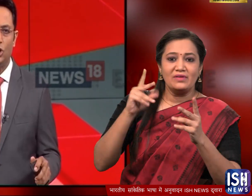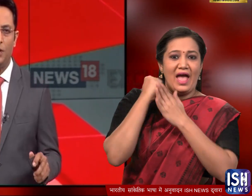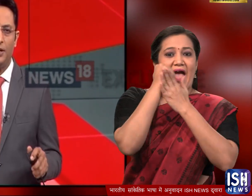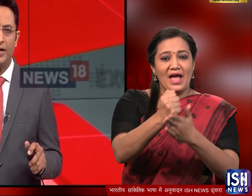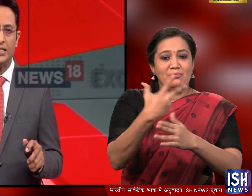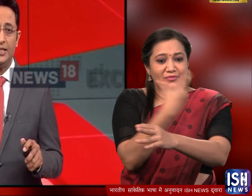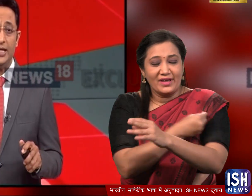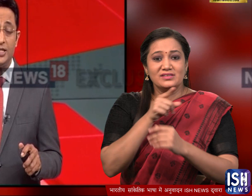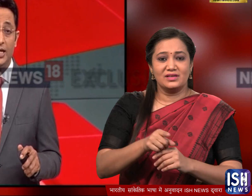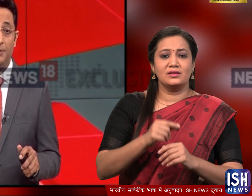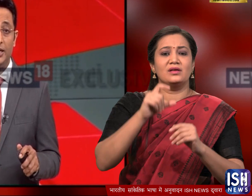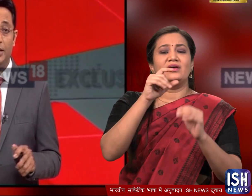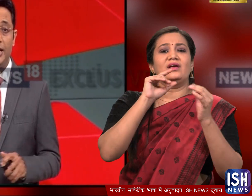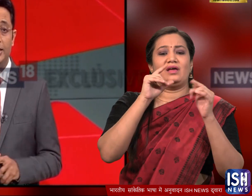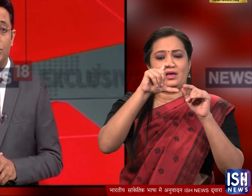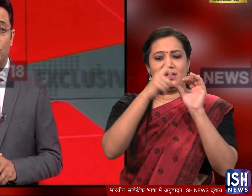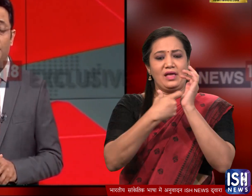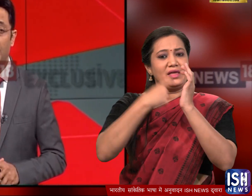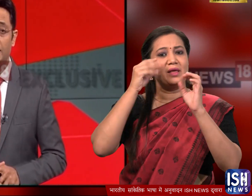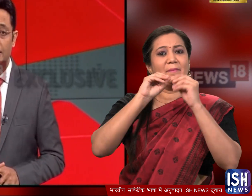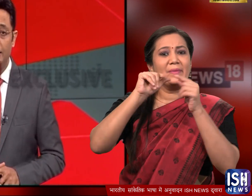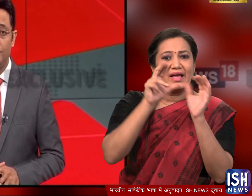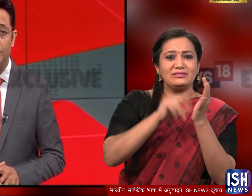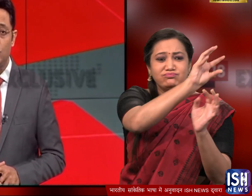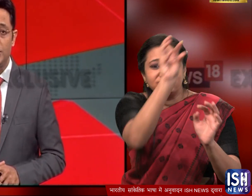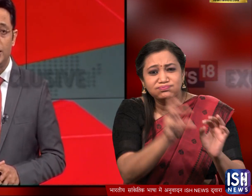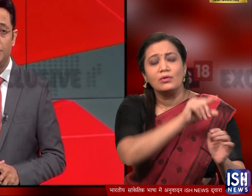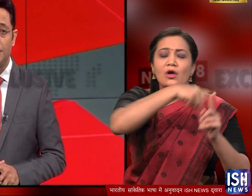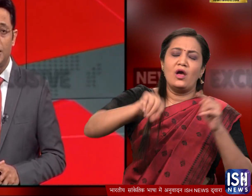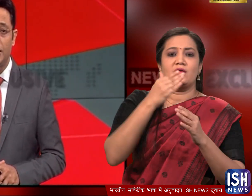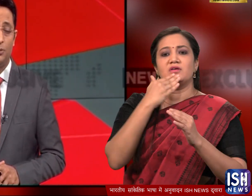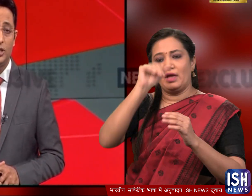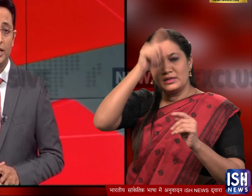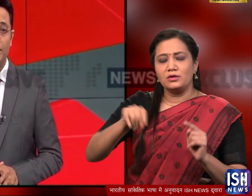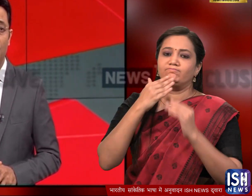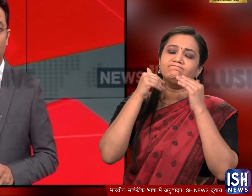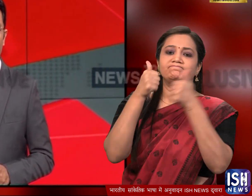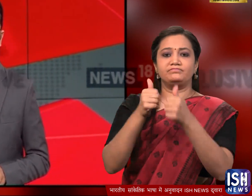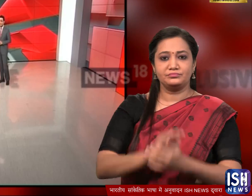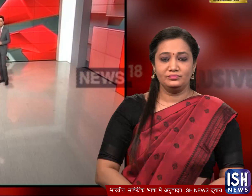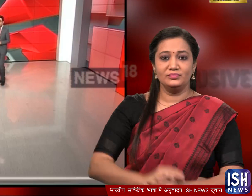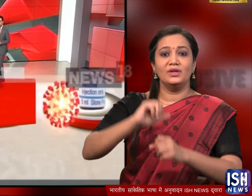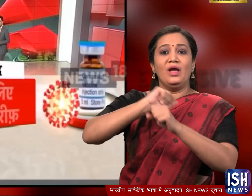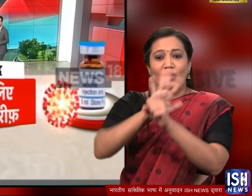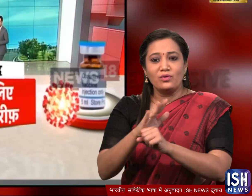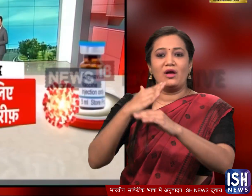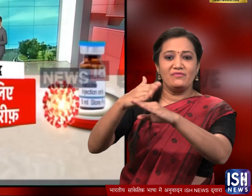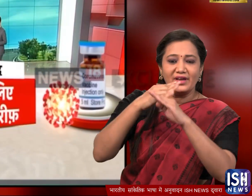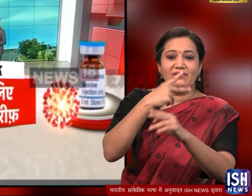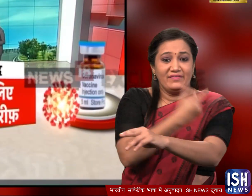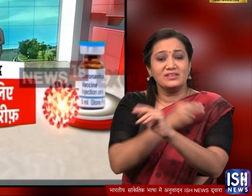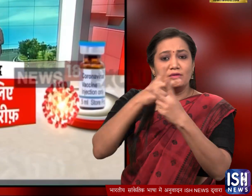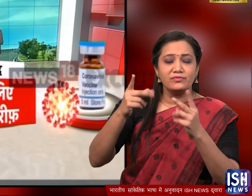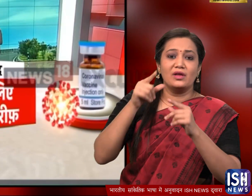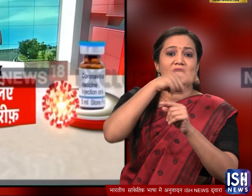मदद के तौर पर वैक्सीन दिए जाने पर कैरिबियाई देशों ने भारत की तारीफ की। न्यूज़ 18 के अमिताभ सिन्हा की रिपोर्ट है कि भारत की ओर से कोरोना महामारी